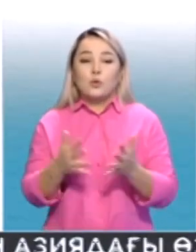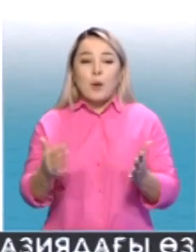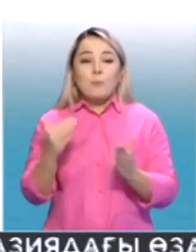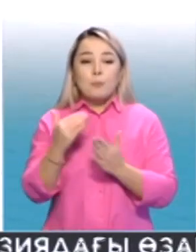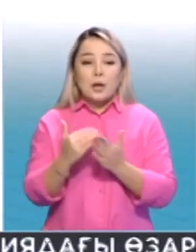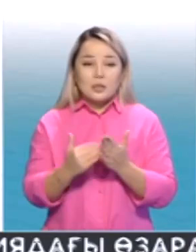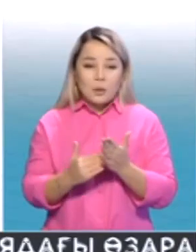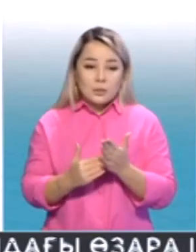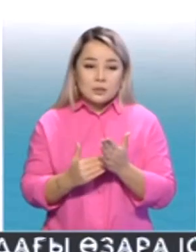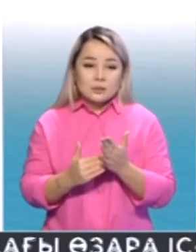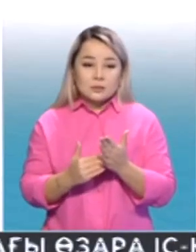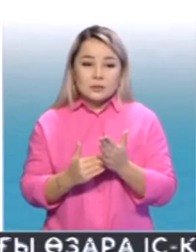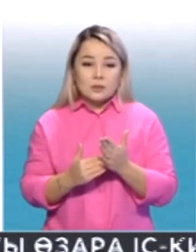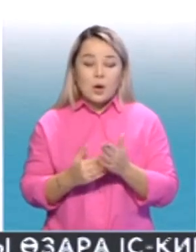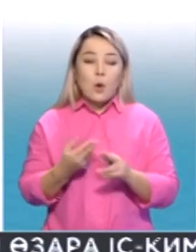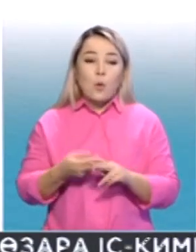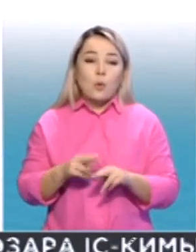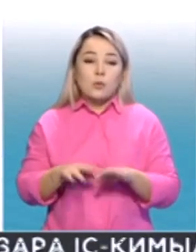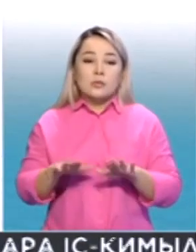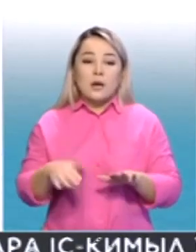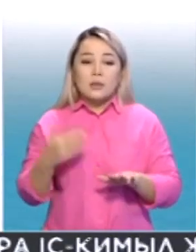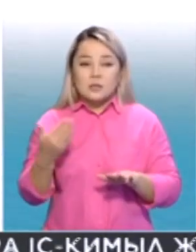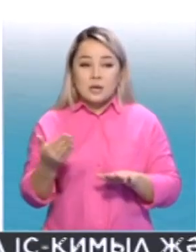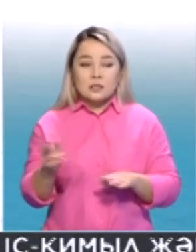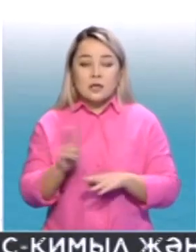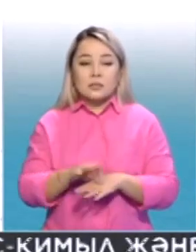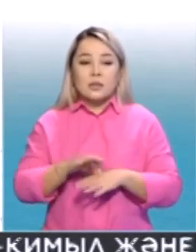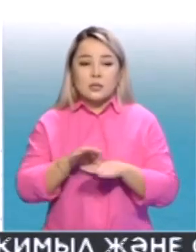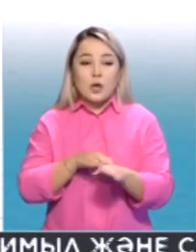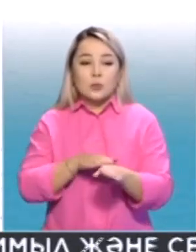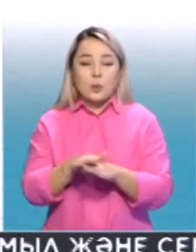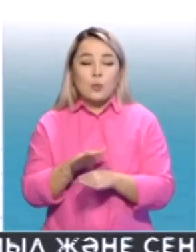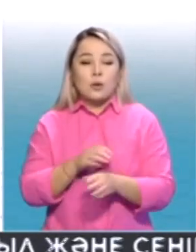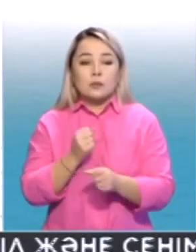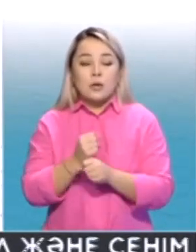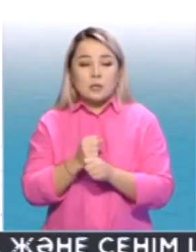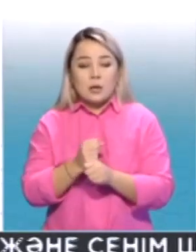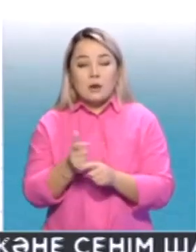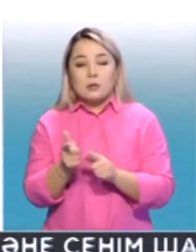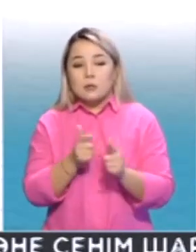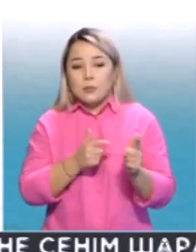программаларды орнына келтіріп, соны толық орындау үшін